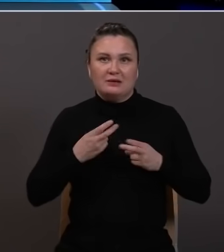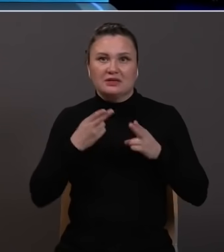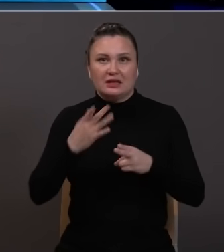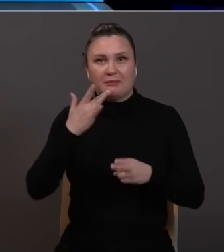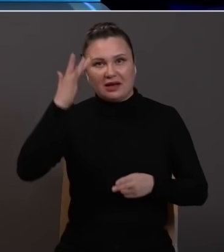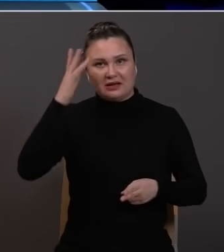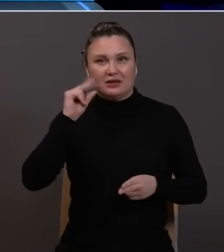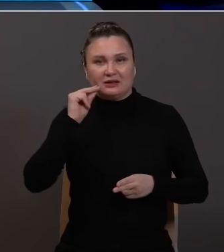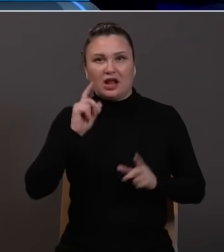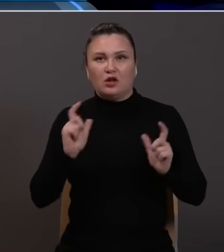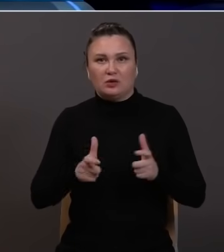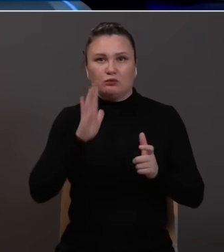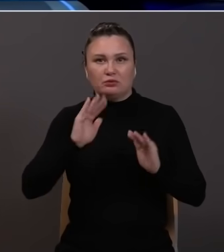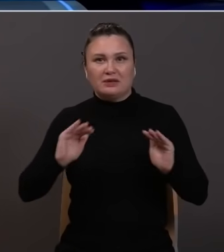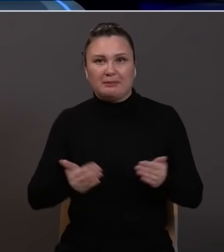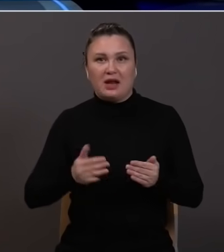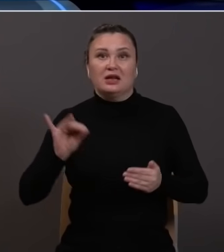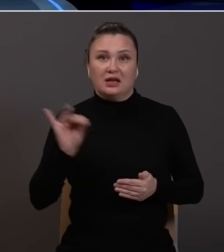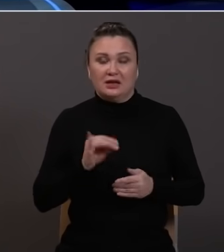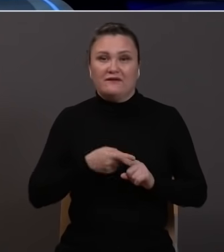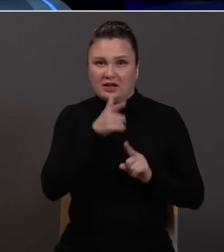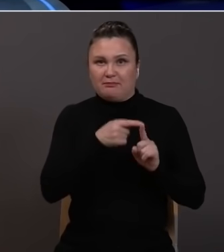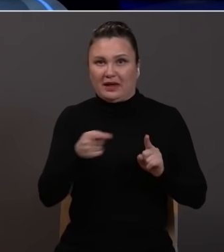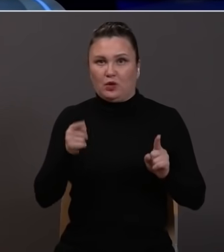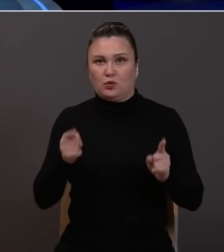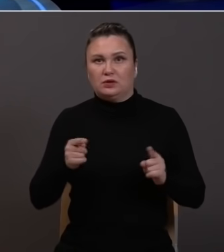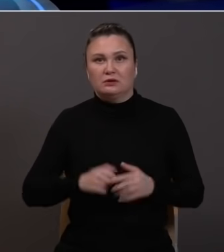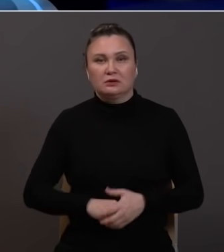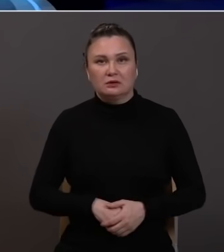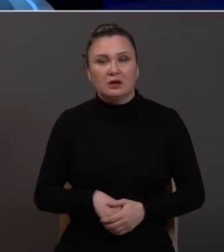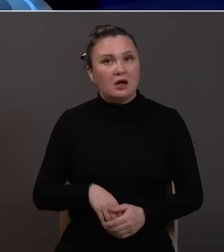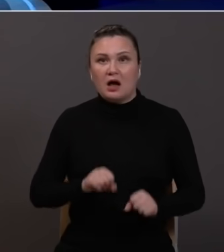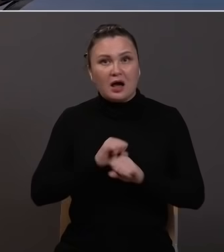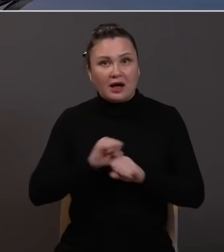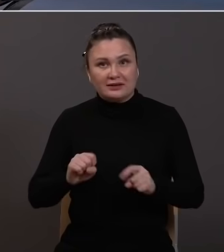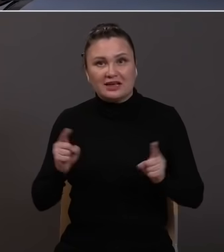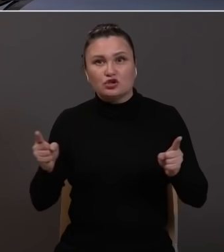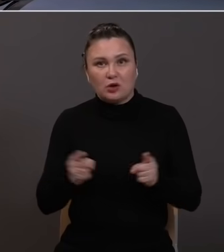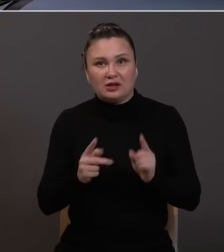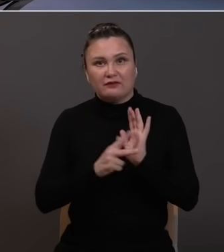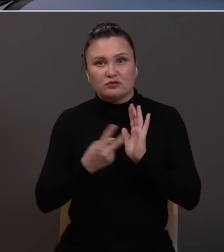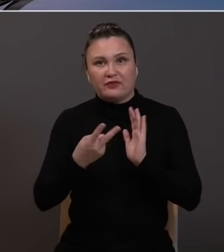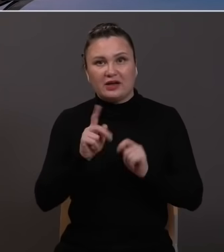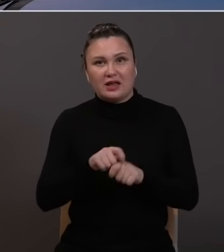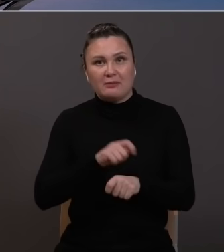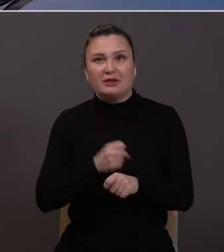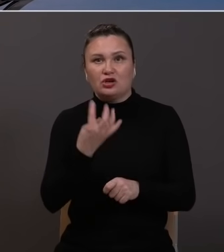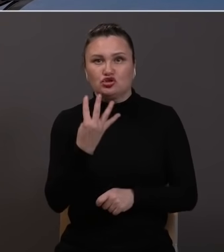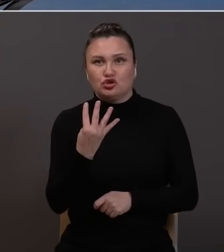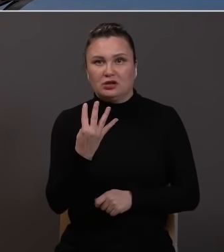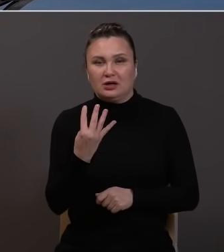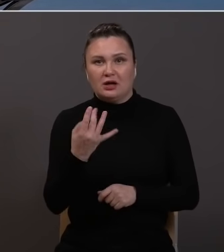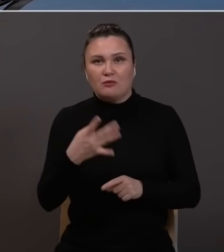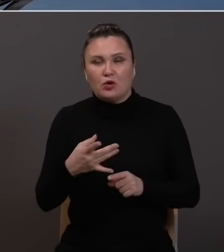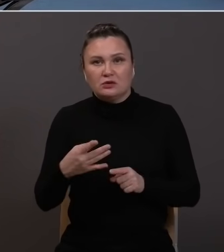в лето, когда локдаун будет минимальный, и в этот период... А нельзя сократить вот это 82 километра на 4? Там